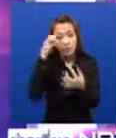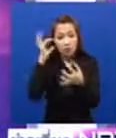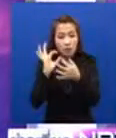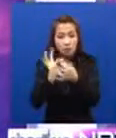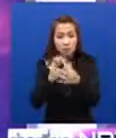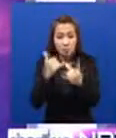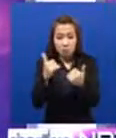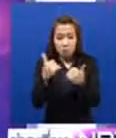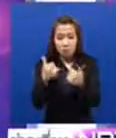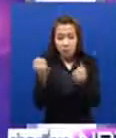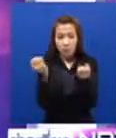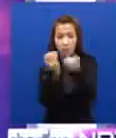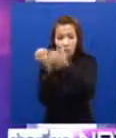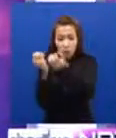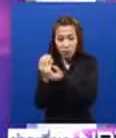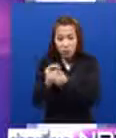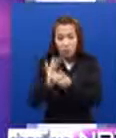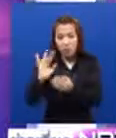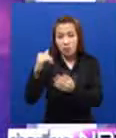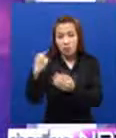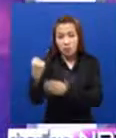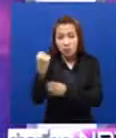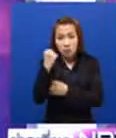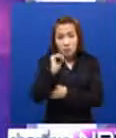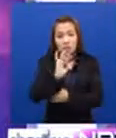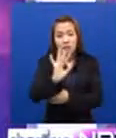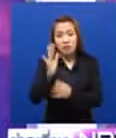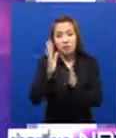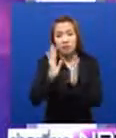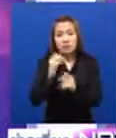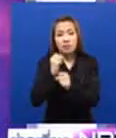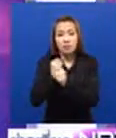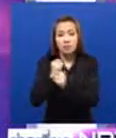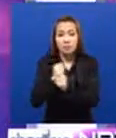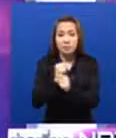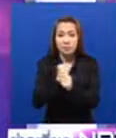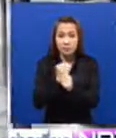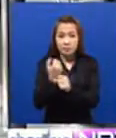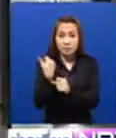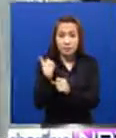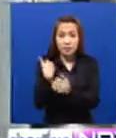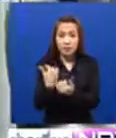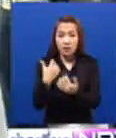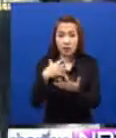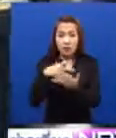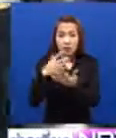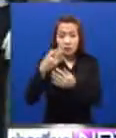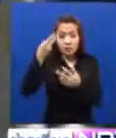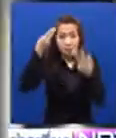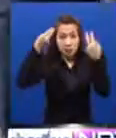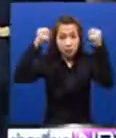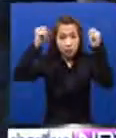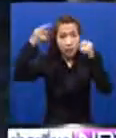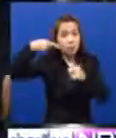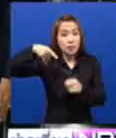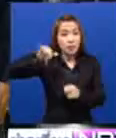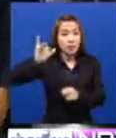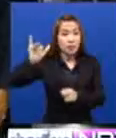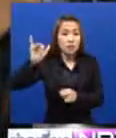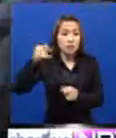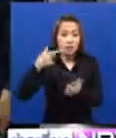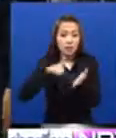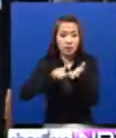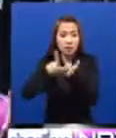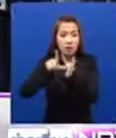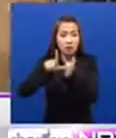จจะส่งผลกระทบด้านความมั่นคงและการส่งออกสินค้าประมงค่ะพลเอกประยุทธ์จันทร์โอชานายกรัฐมนตรีกล่าวถึงการพบ